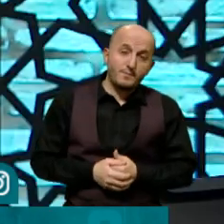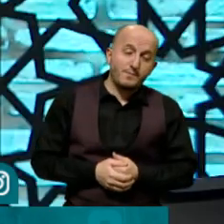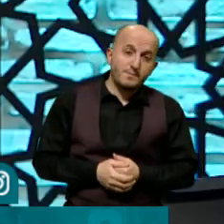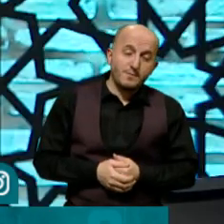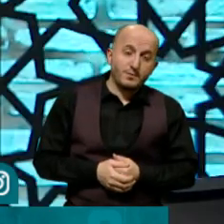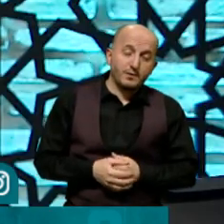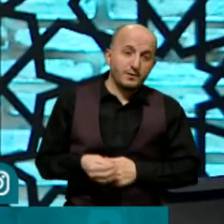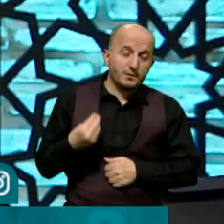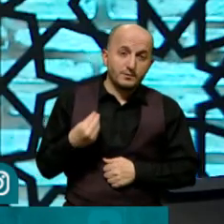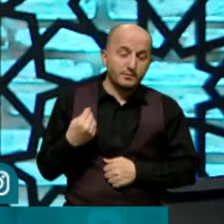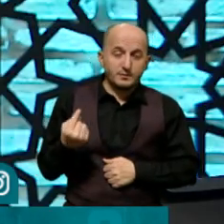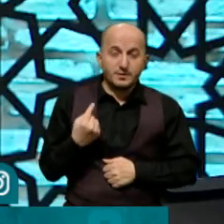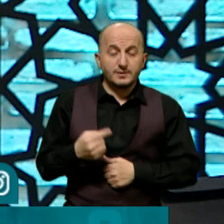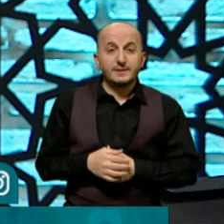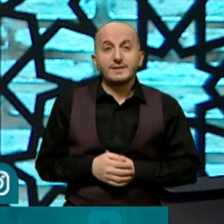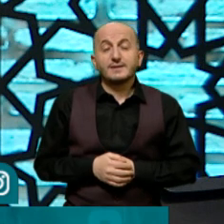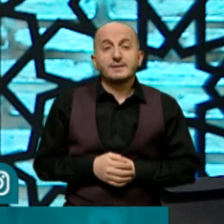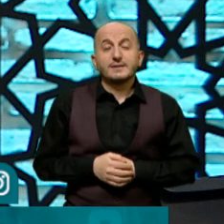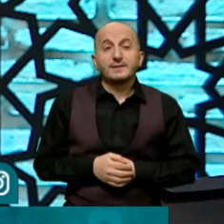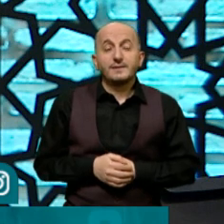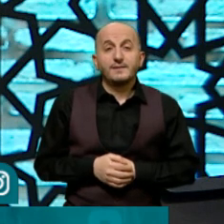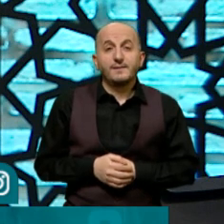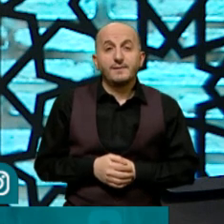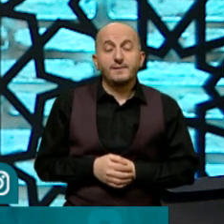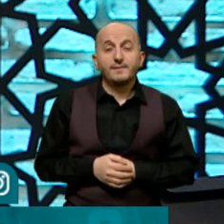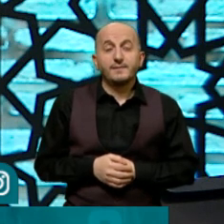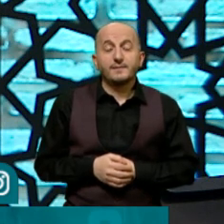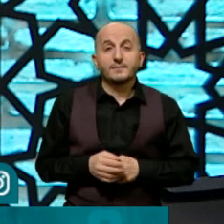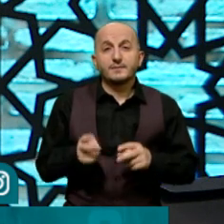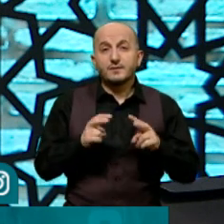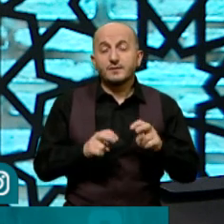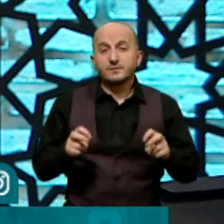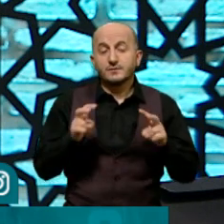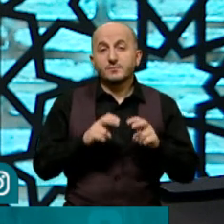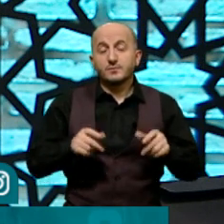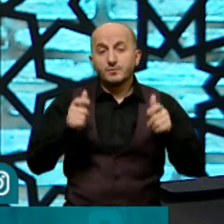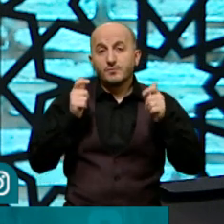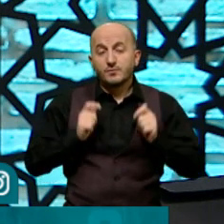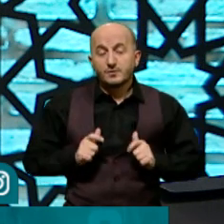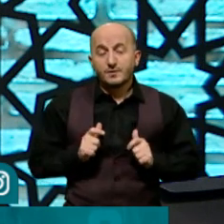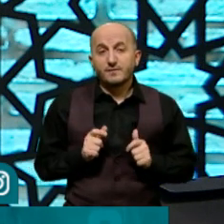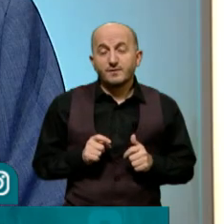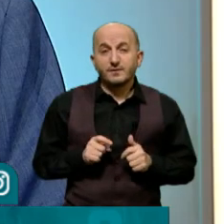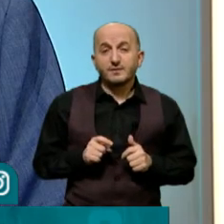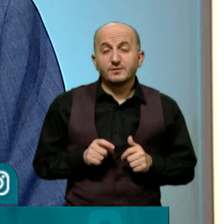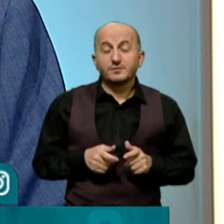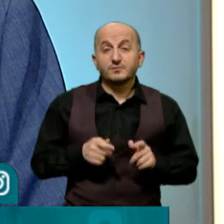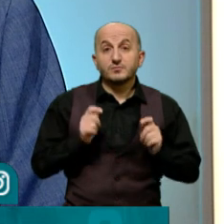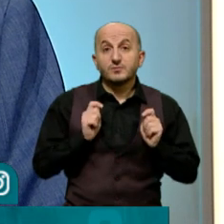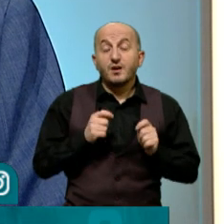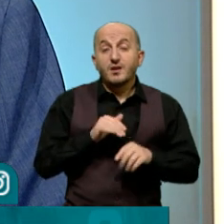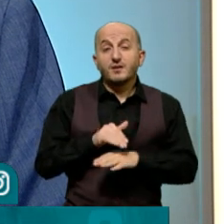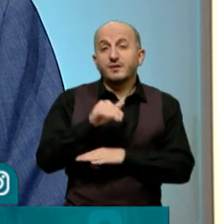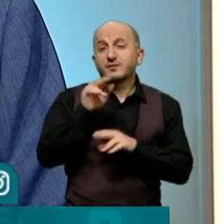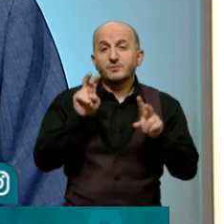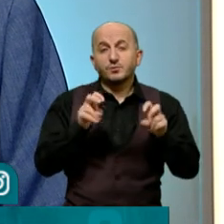bu güzel bir şey. Yani bir alternatif varsa evet. Bunu araştırmakla evet. Mükellefler. O ancak işte çok zaruri, hayati bir